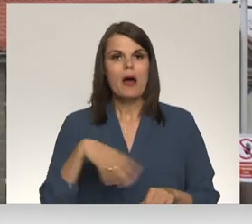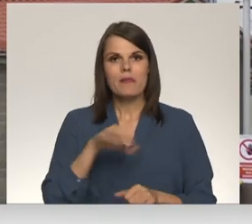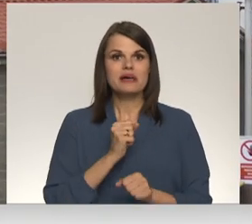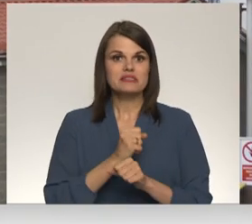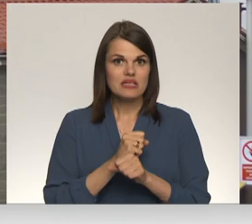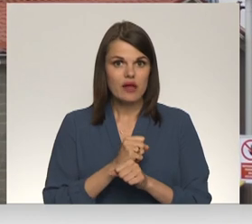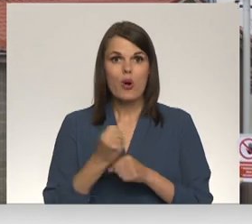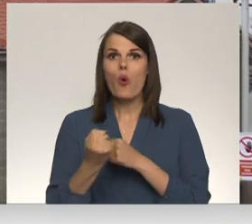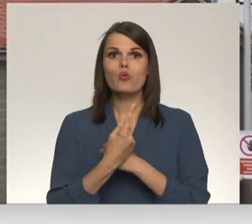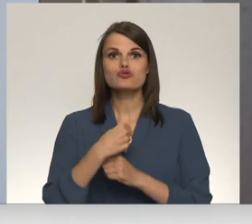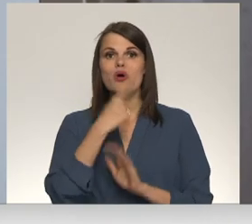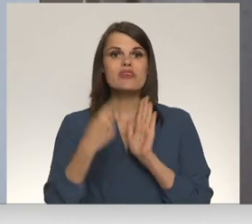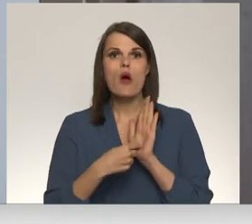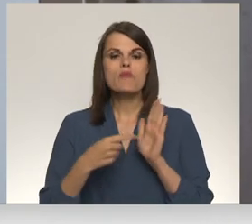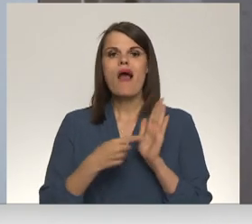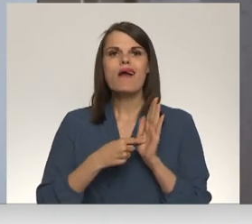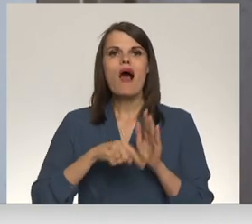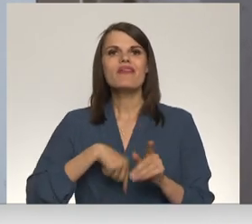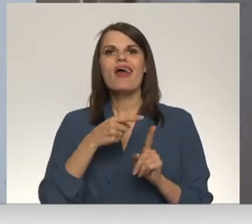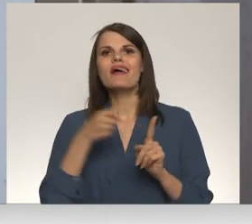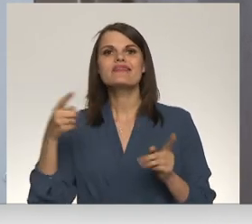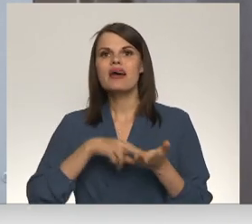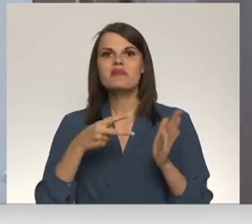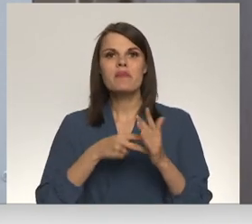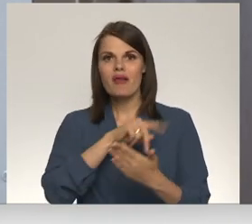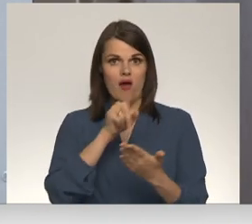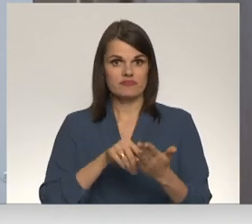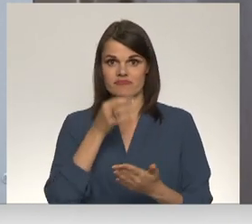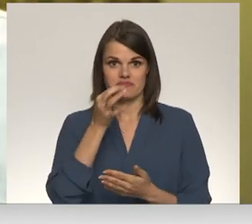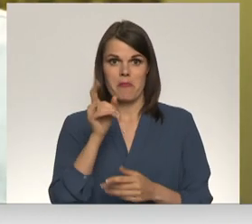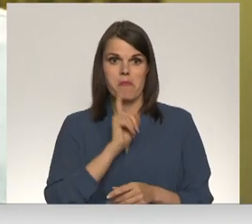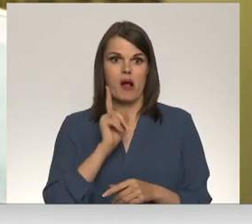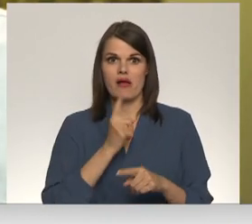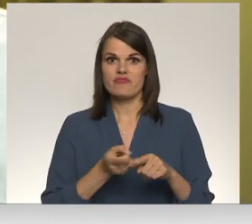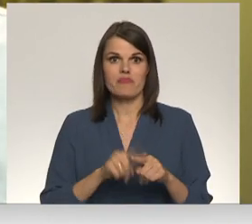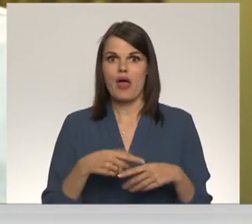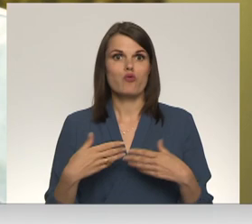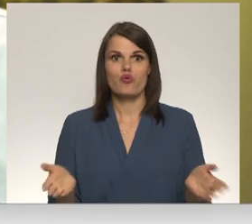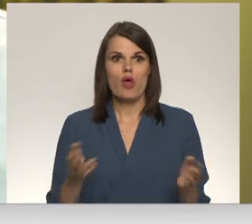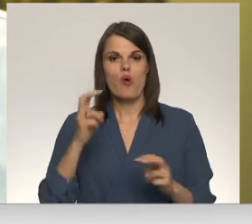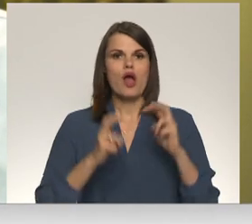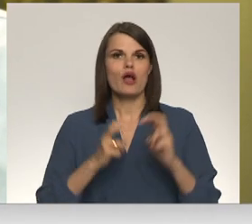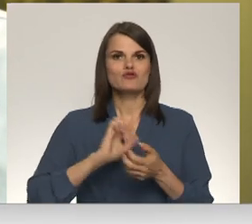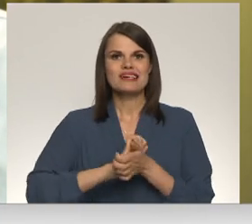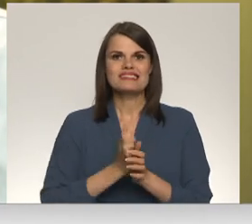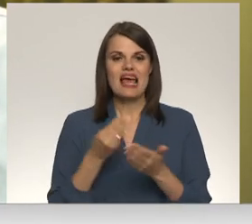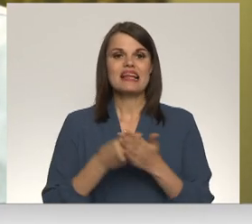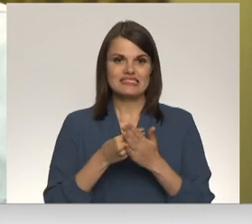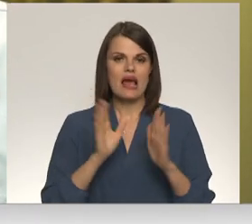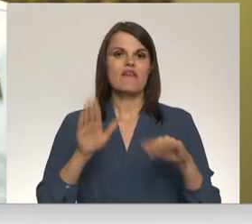uzdod jautājumu, kāda ir mūsu ilgtermiņa plāna, tad ir tie, ka pagaidām tādu nav. Ražotā siera cenas mēs pacelt